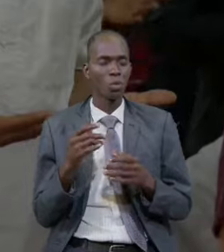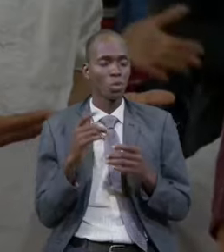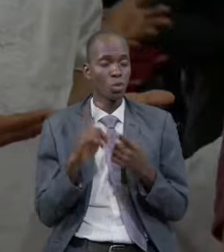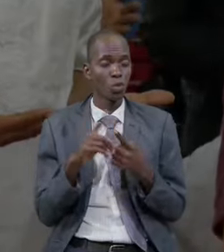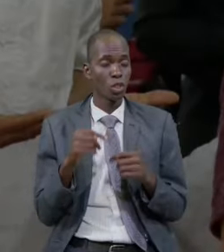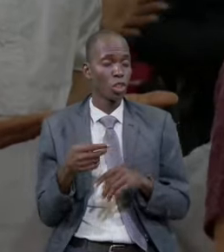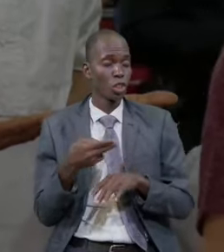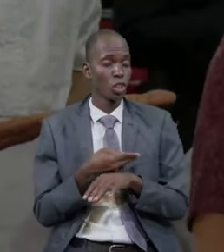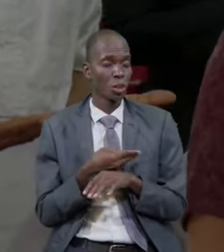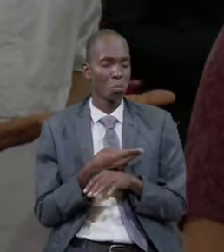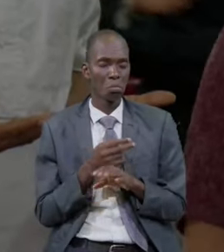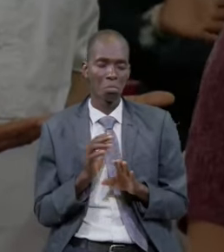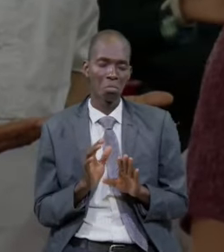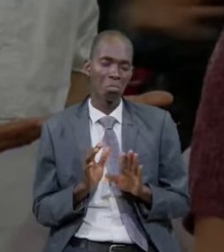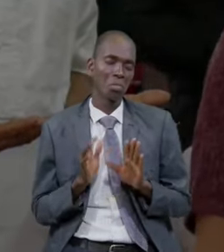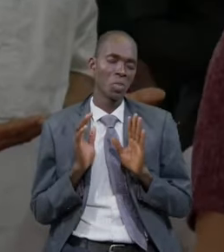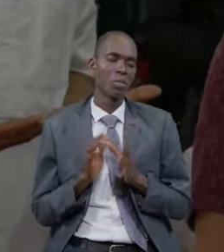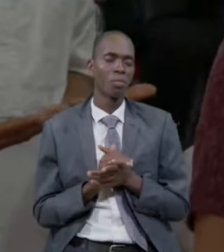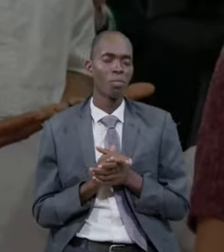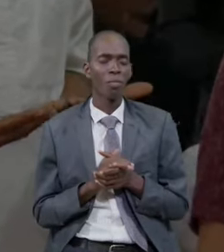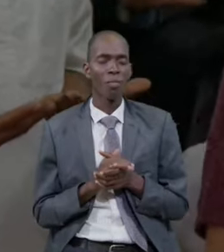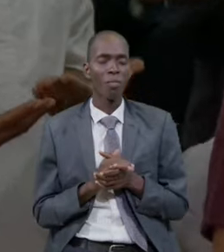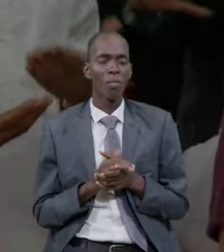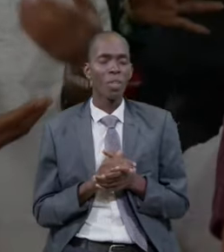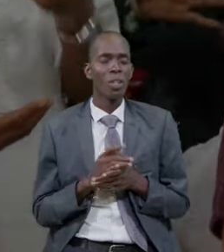Si les brebis craignent les représentants de ceux qui